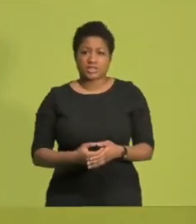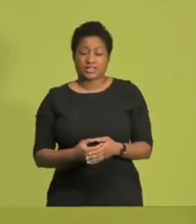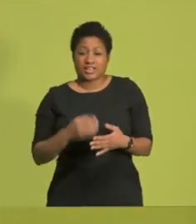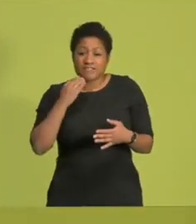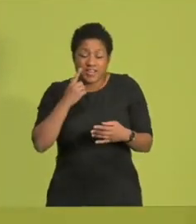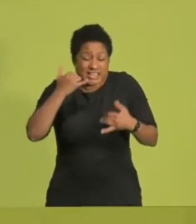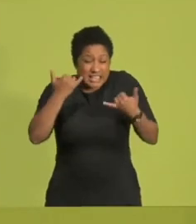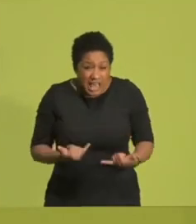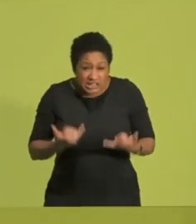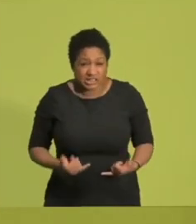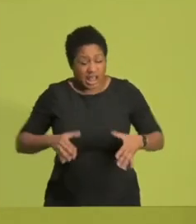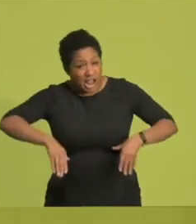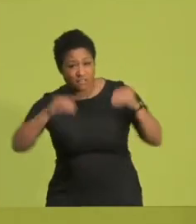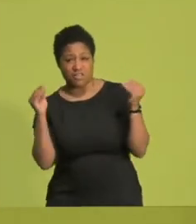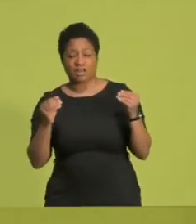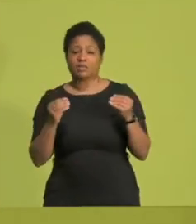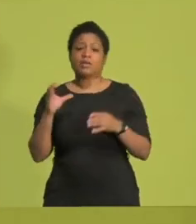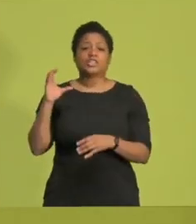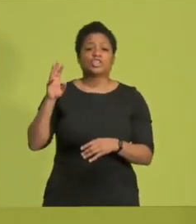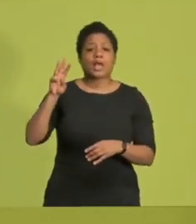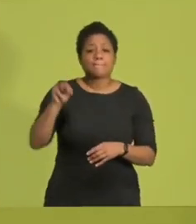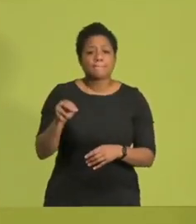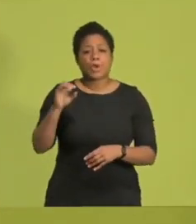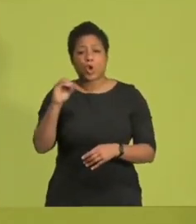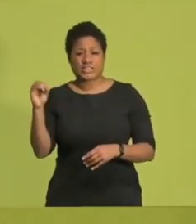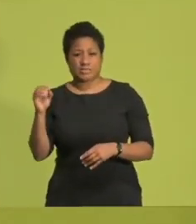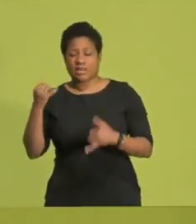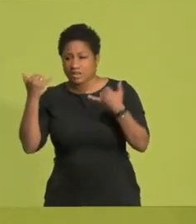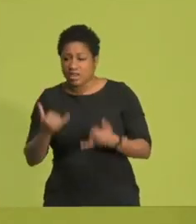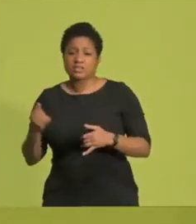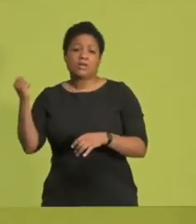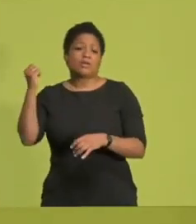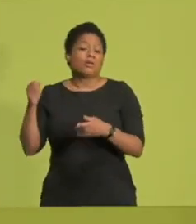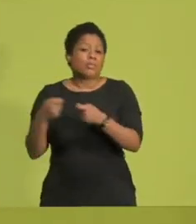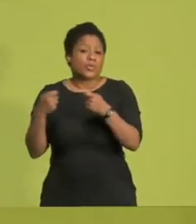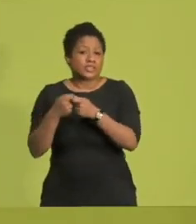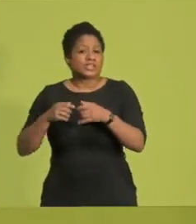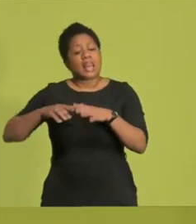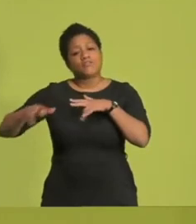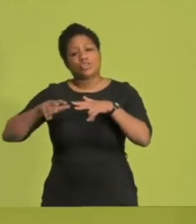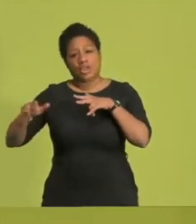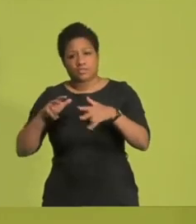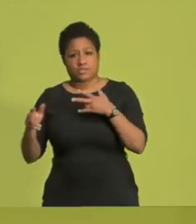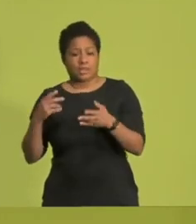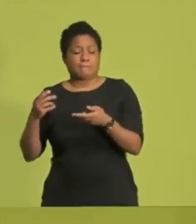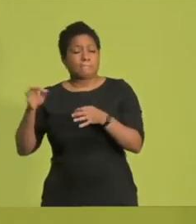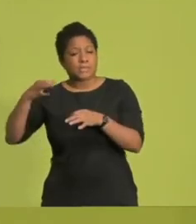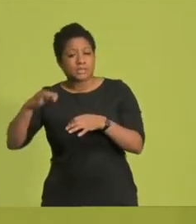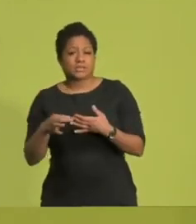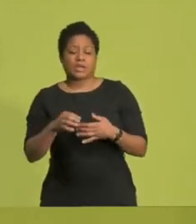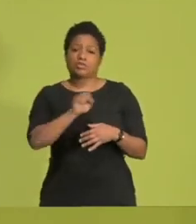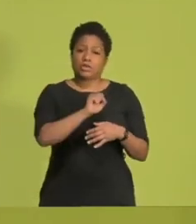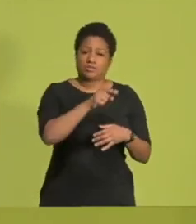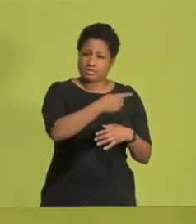nicht jetzt. Wir haben mit Cem Özdemir jetzt einen Bundeslandwirtschaftsminister. Wir haben mit Steffi Lemke die Bundesumweltministerin. Ich glaube, dass